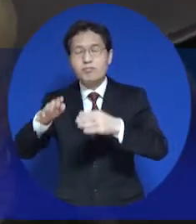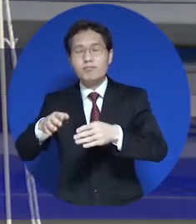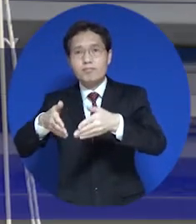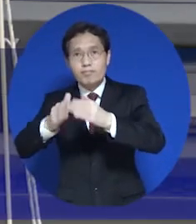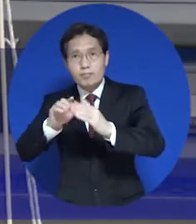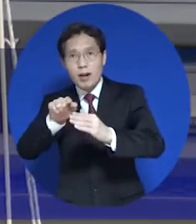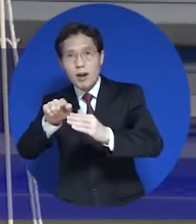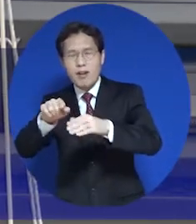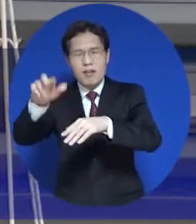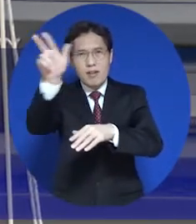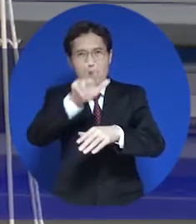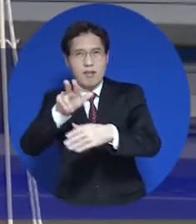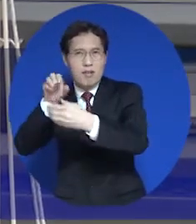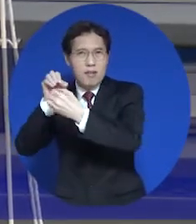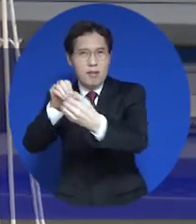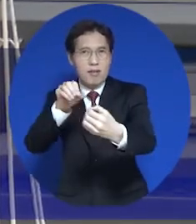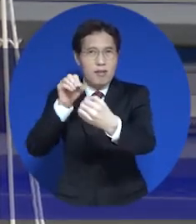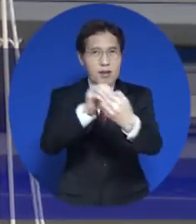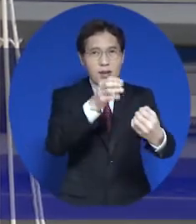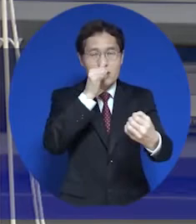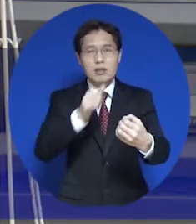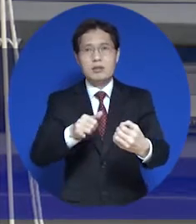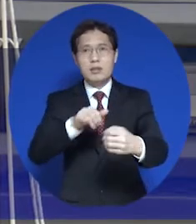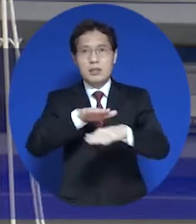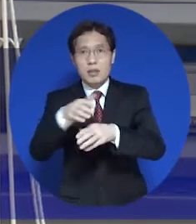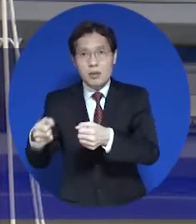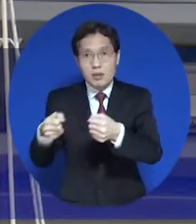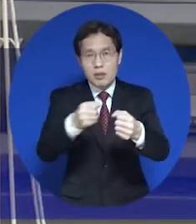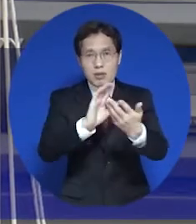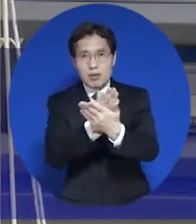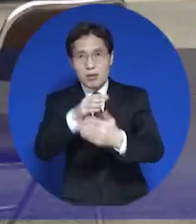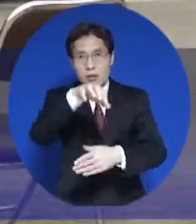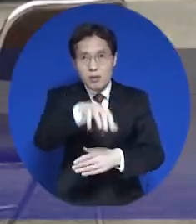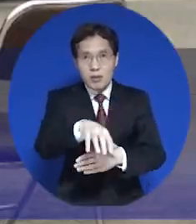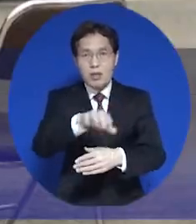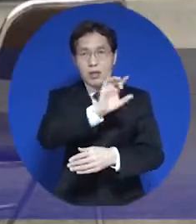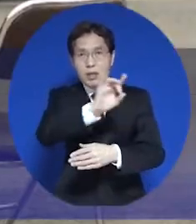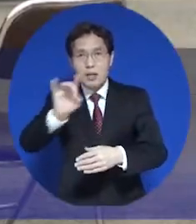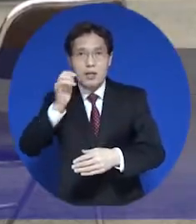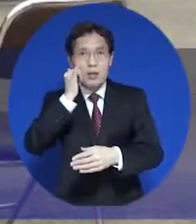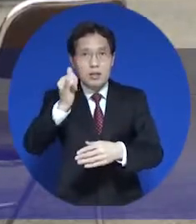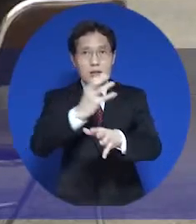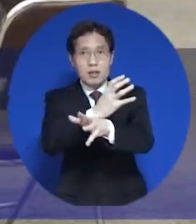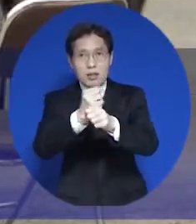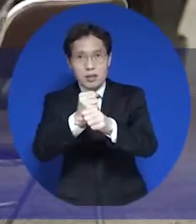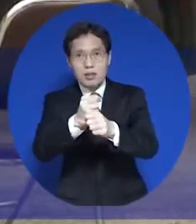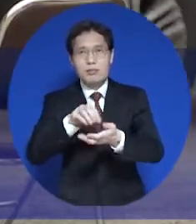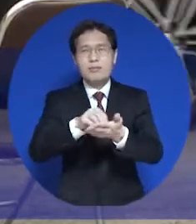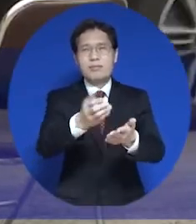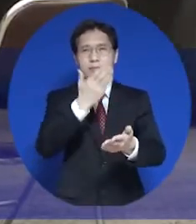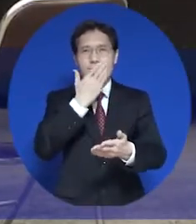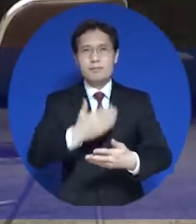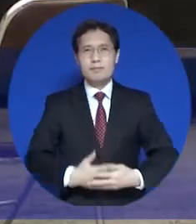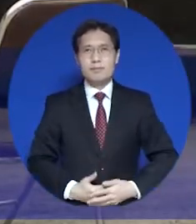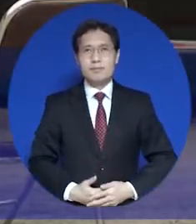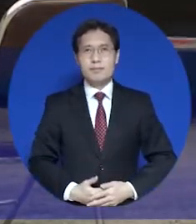중입니다 드라이브 스를 진료소 는 각 보건소 콜센터에 전화로 예약한 후 이용할 수 있습니다